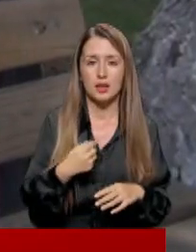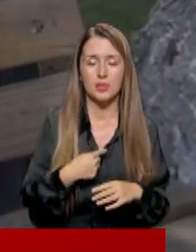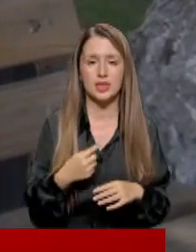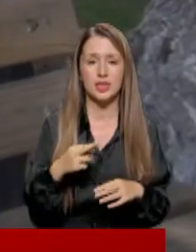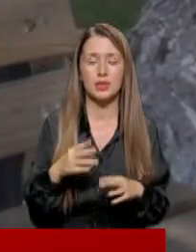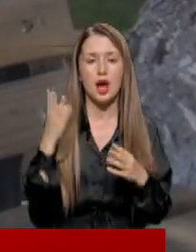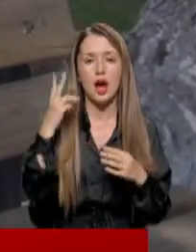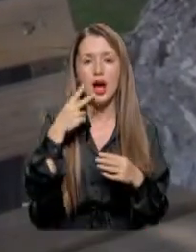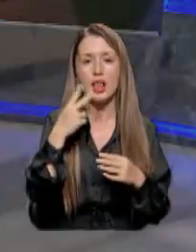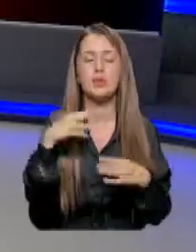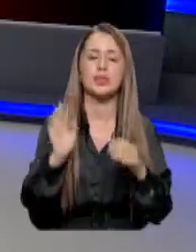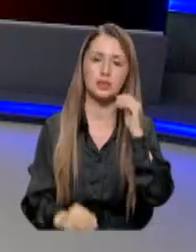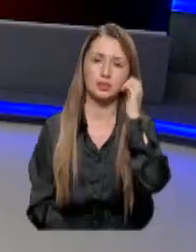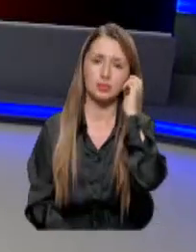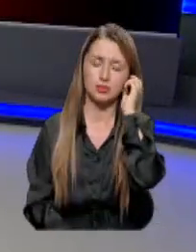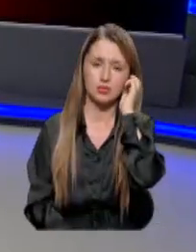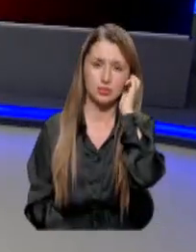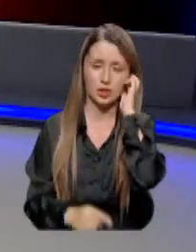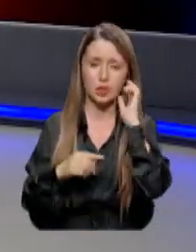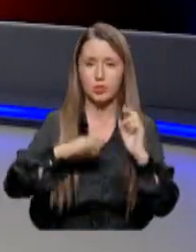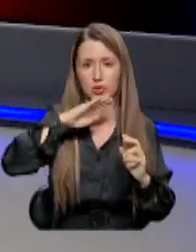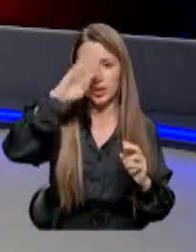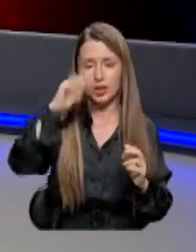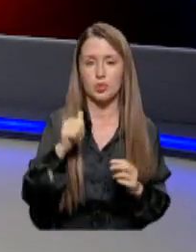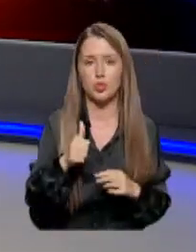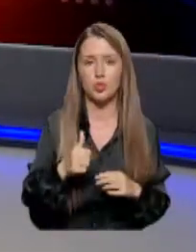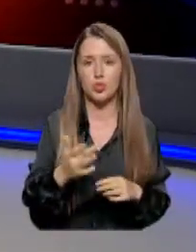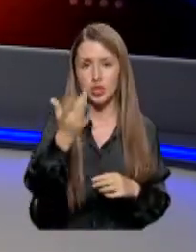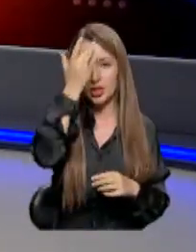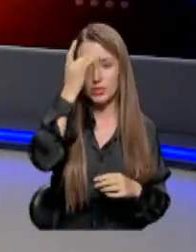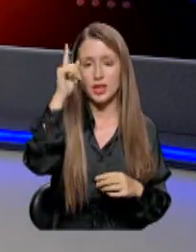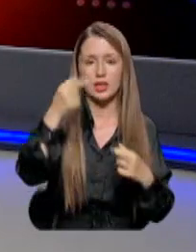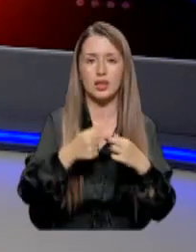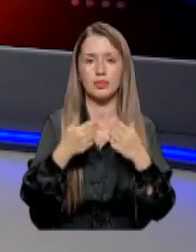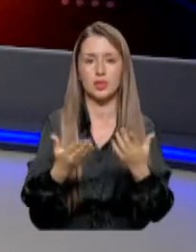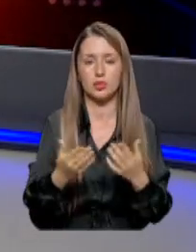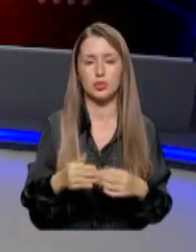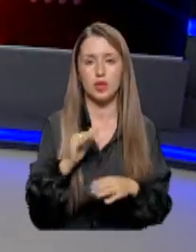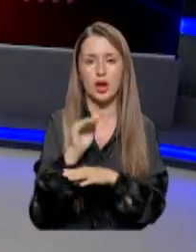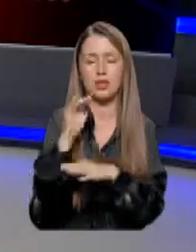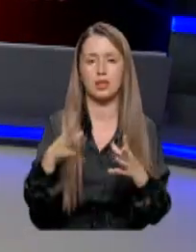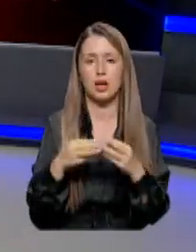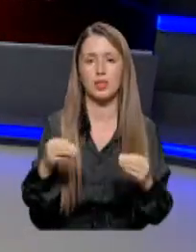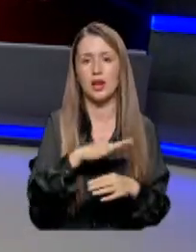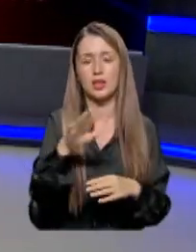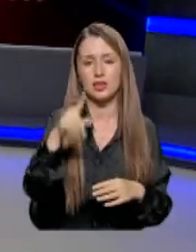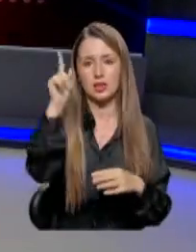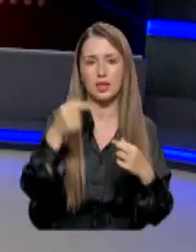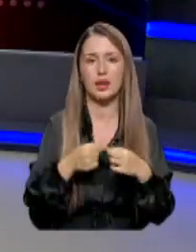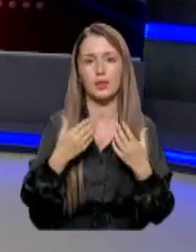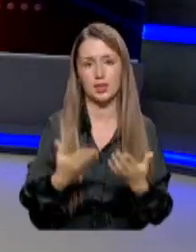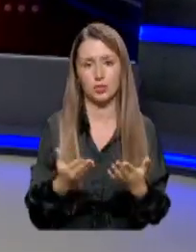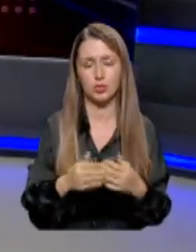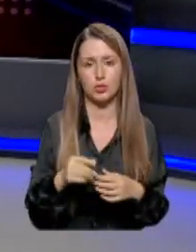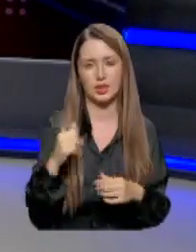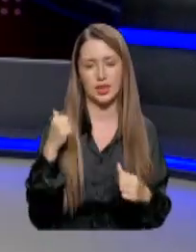ağlamasın. Evet, bu bayram günü şehitlerimize bir kez Allah'tan rahmet diliyoruz. Hayatını kaybeden herkese Allah'tan rahmet